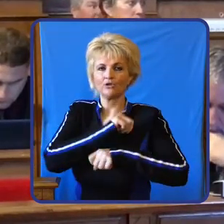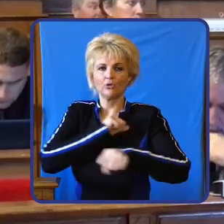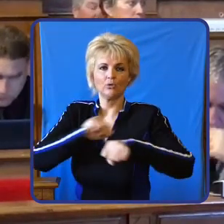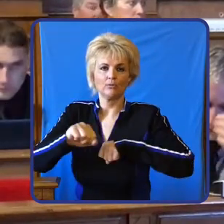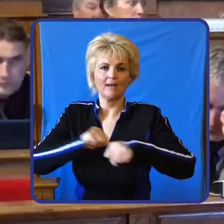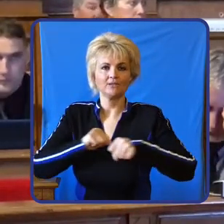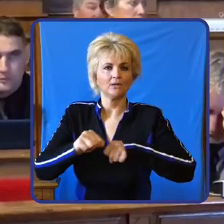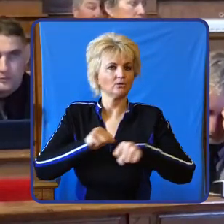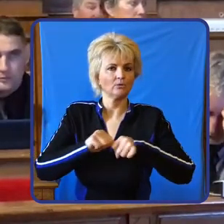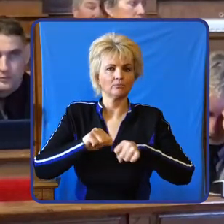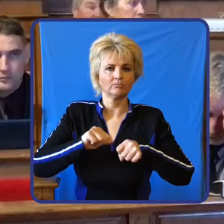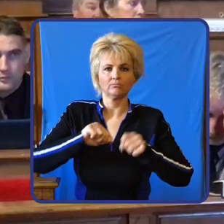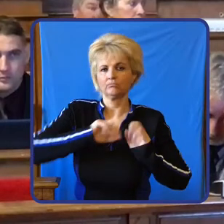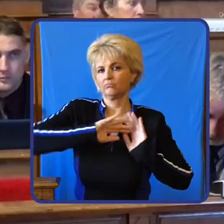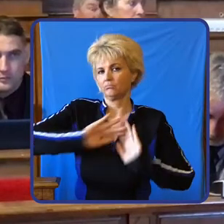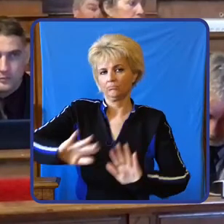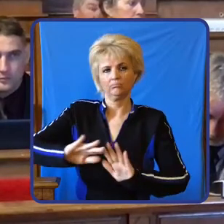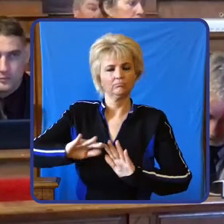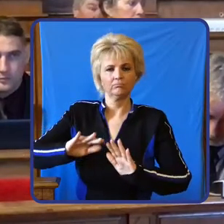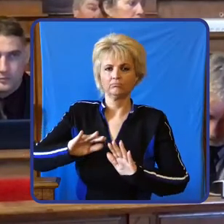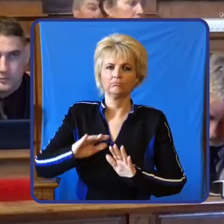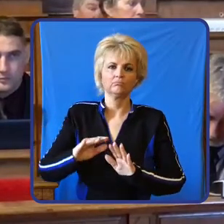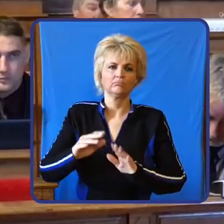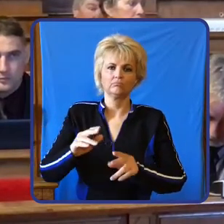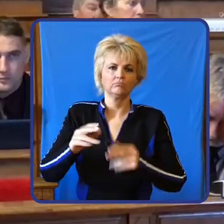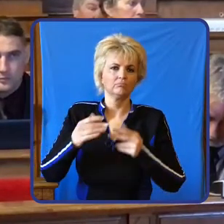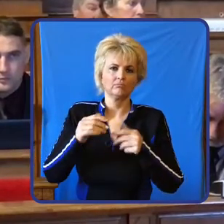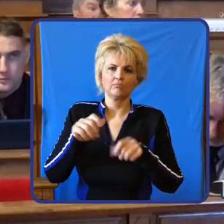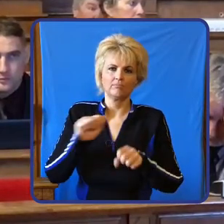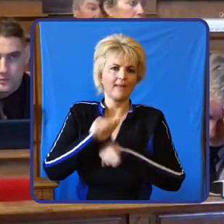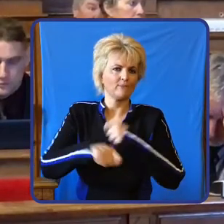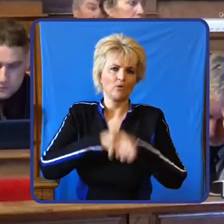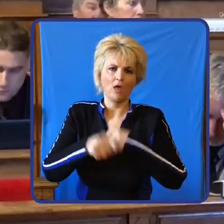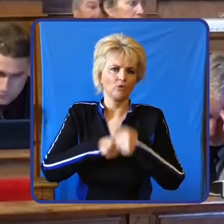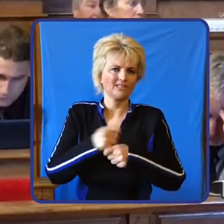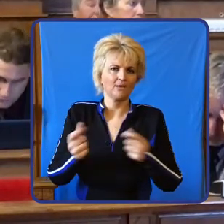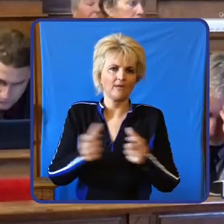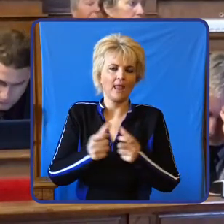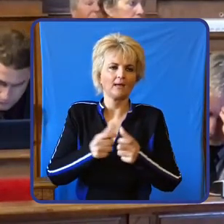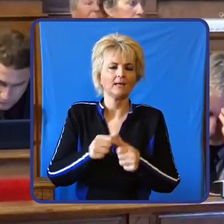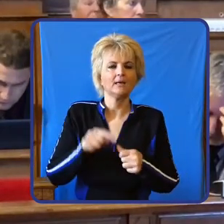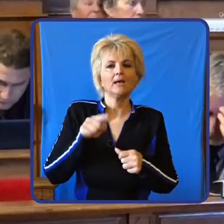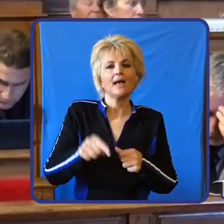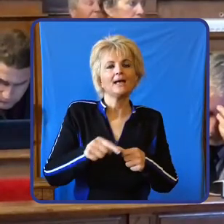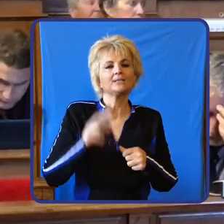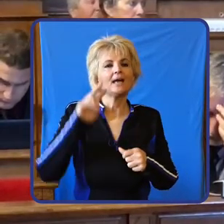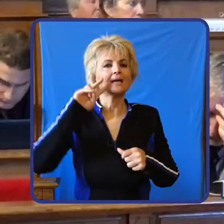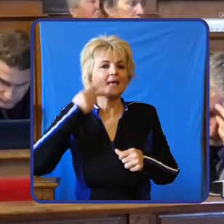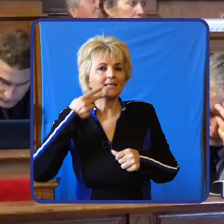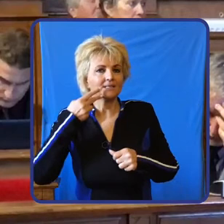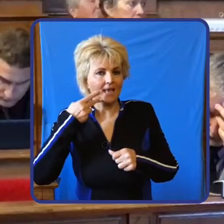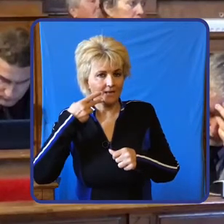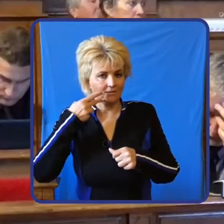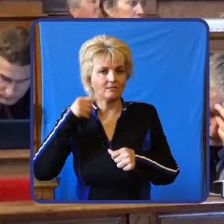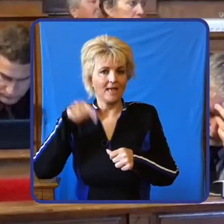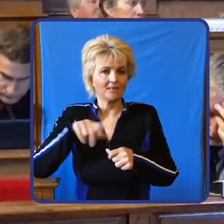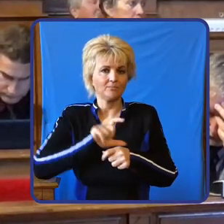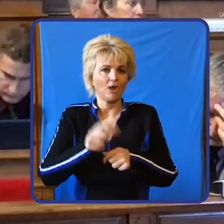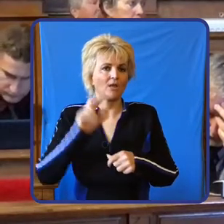önkormányzatok figyelmen kívül hagyása. És sajnos ez az, ami nyilván egy kényszerpályára helyezi